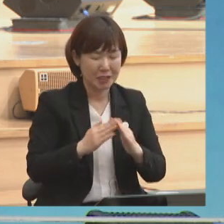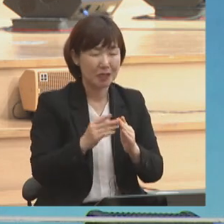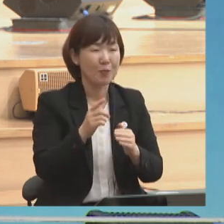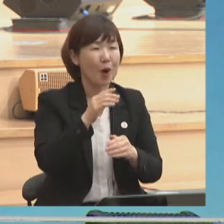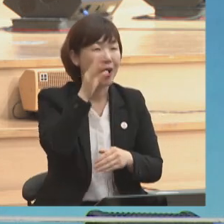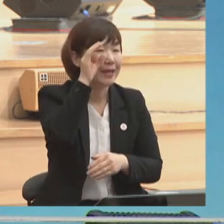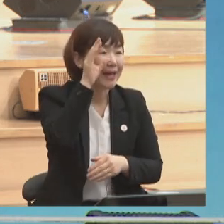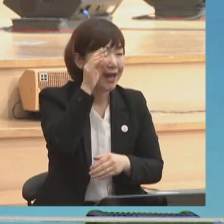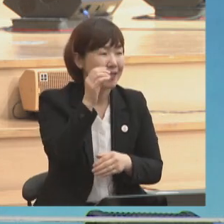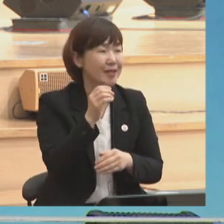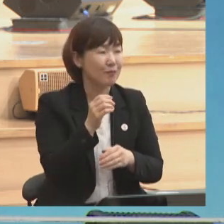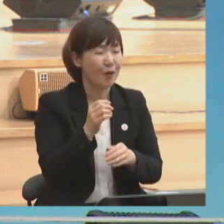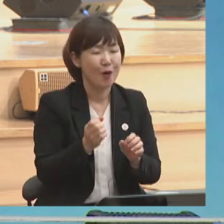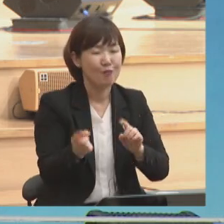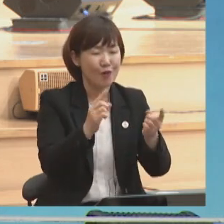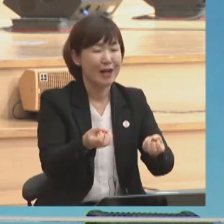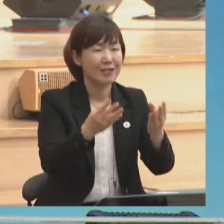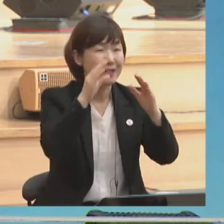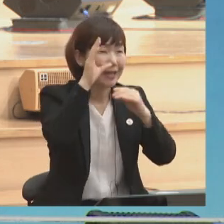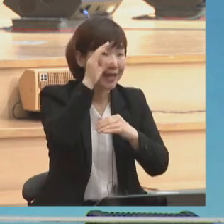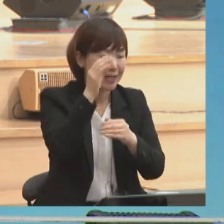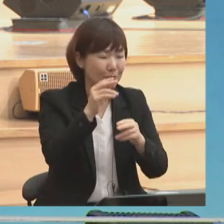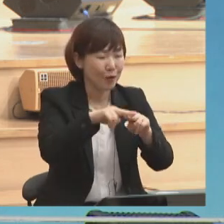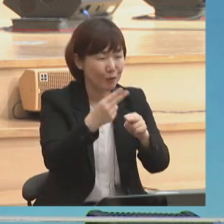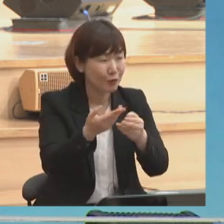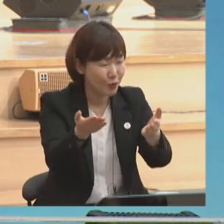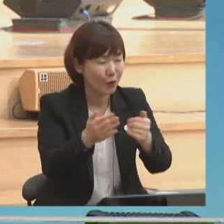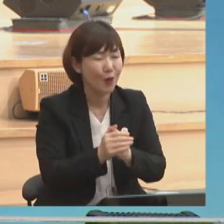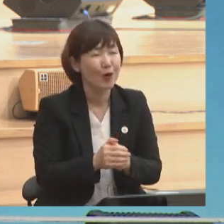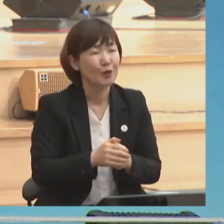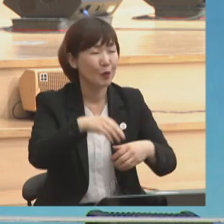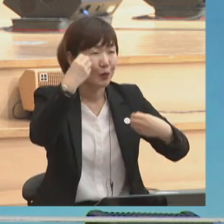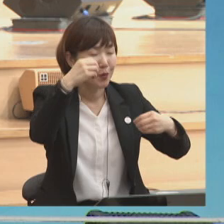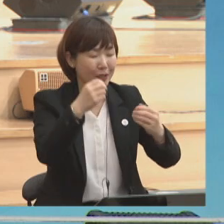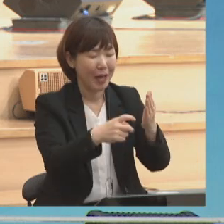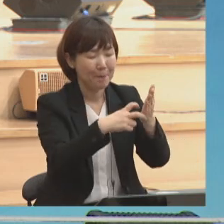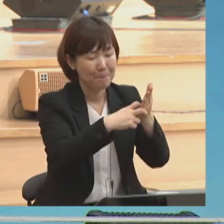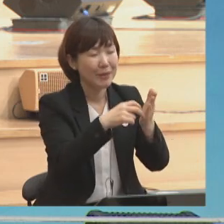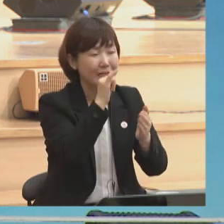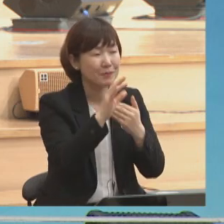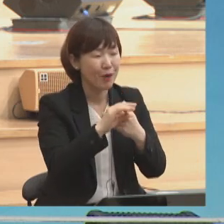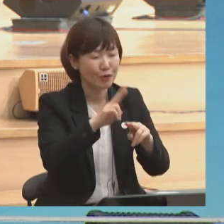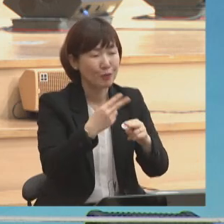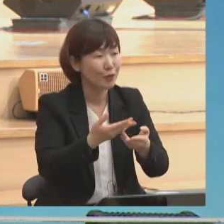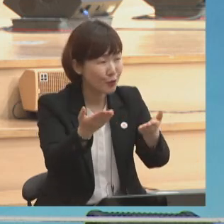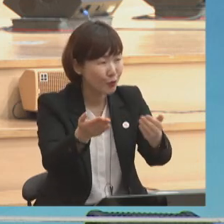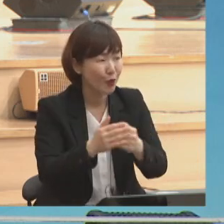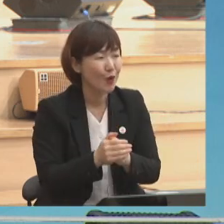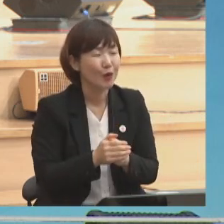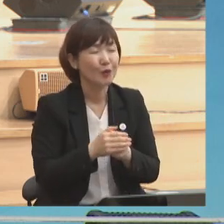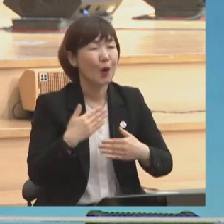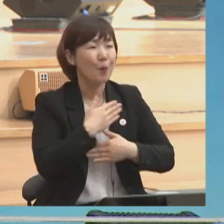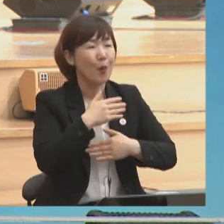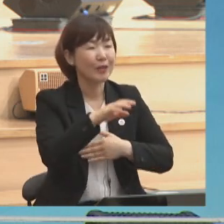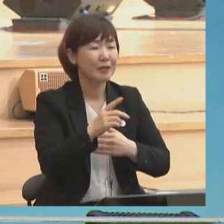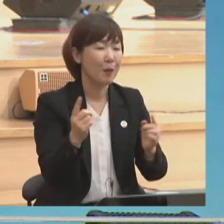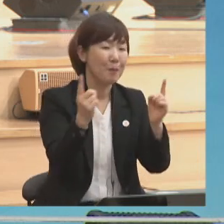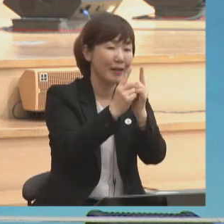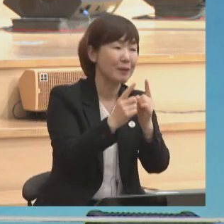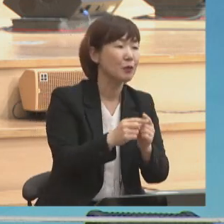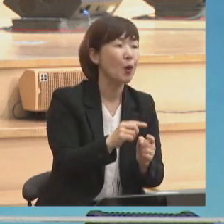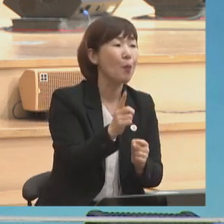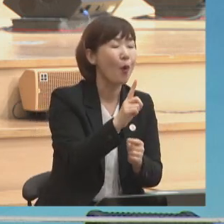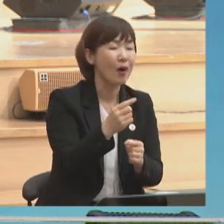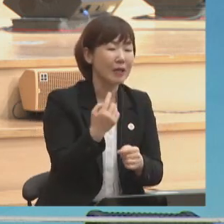선물 주고, 뭐 이렇게 공연 티켓 있으면 티켓 선물 주고, 목욕탕에서 태신자를 만나 그러면 우리는 또 뭐